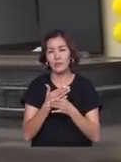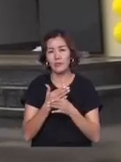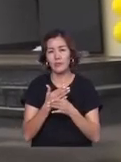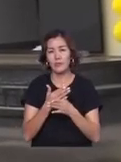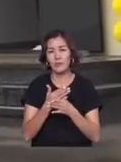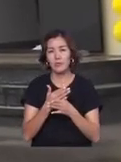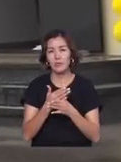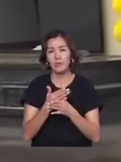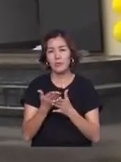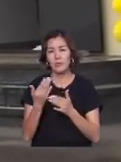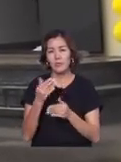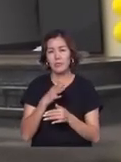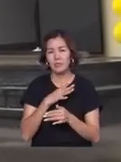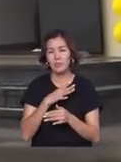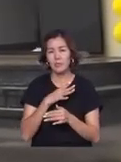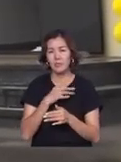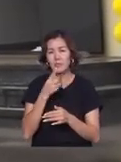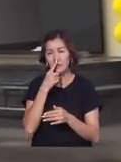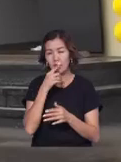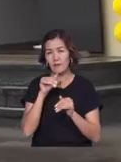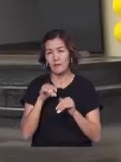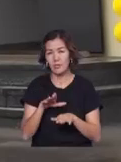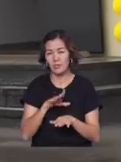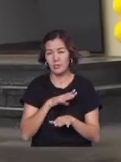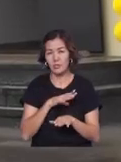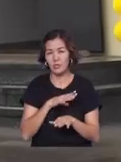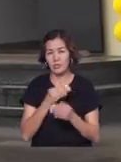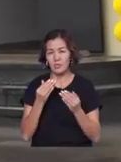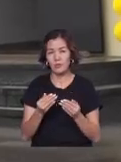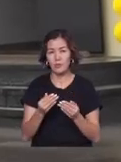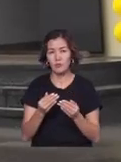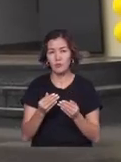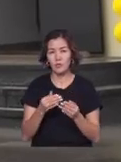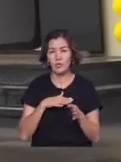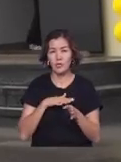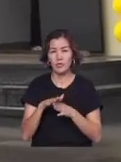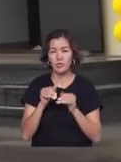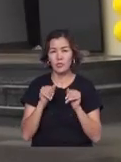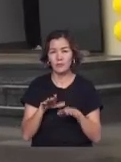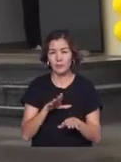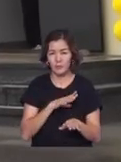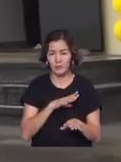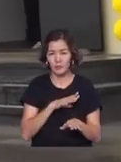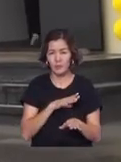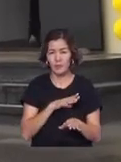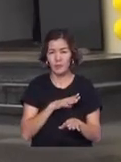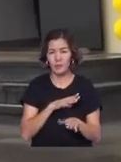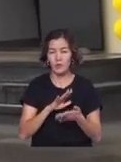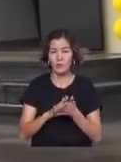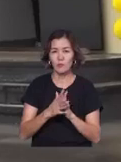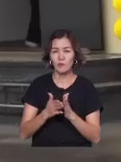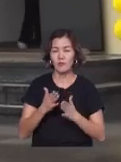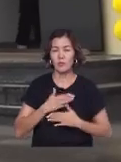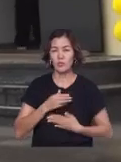то, что когда-то недавно он принял такое решение, где теперь уже вот оно решение реализовано и созданы условия для